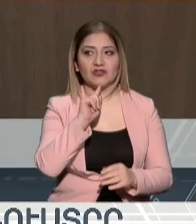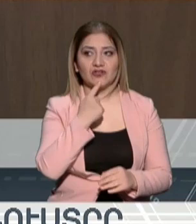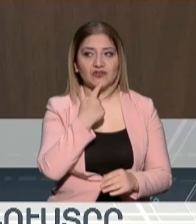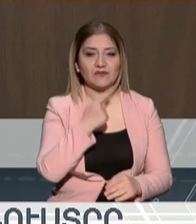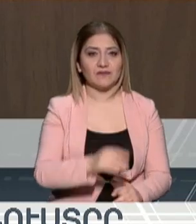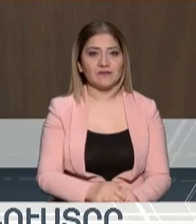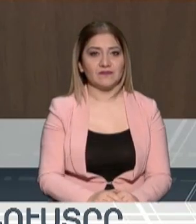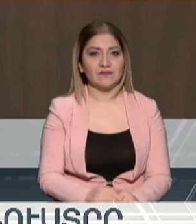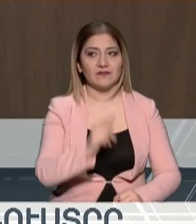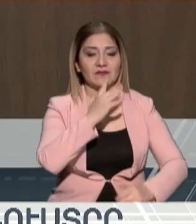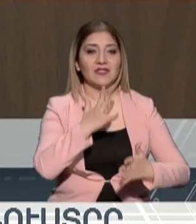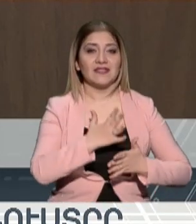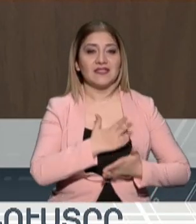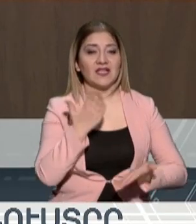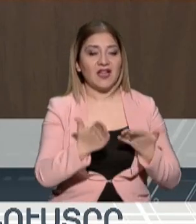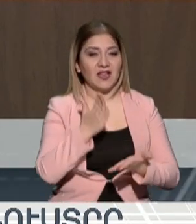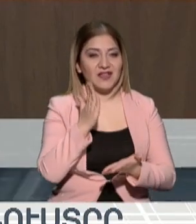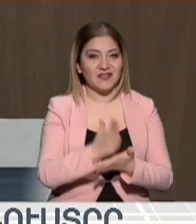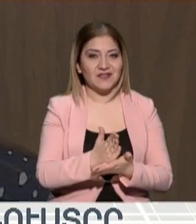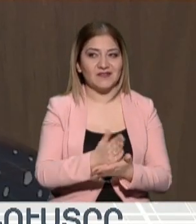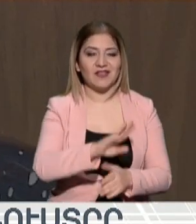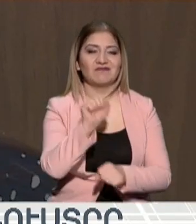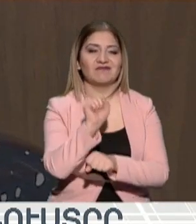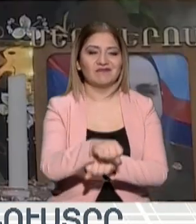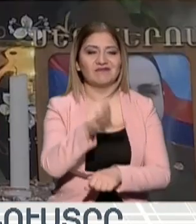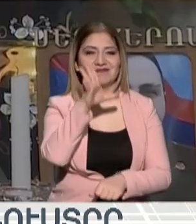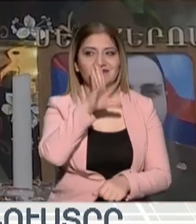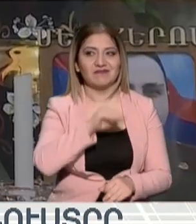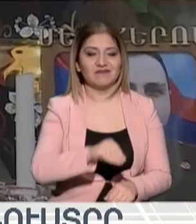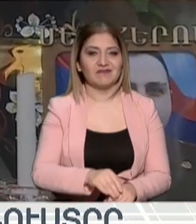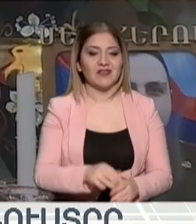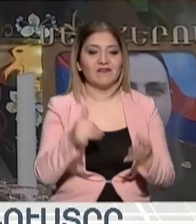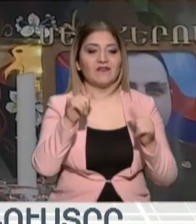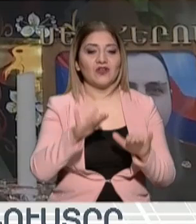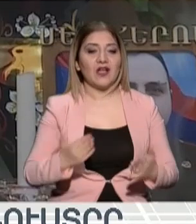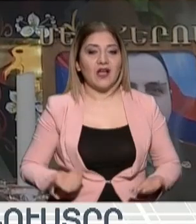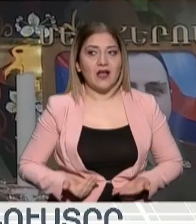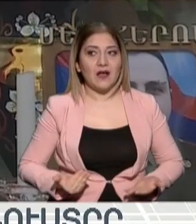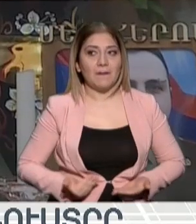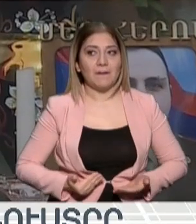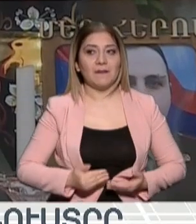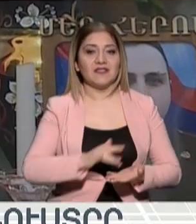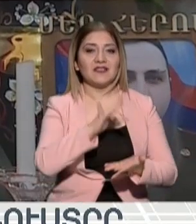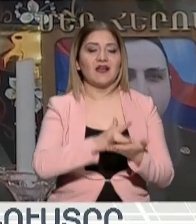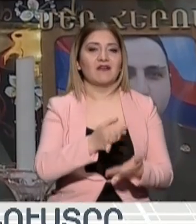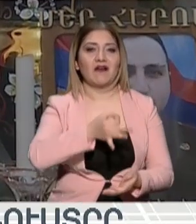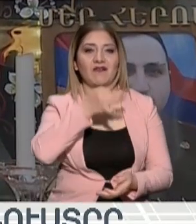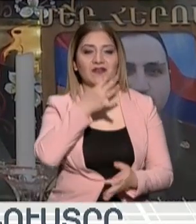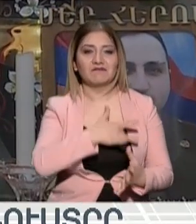բայց սերը եթե կա, ամեն ինչ հաղթահարելի է։ Որտեղ ապրել ենք, է սիրահարվել եմ այդ